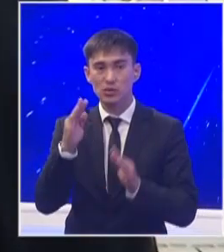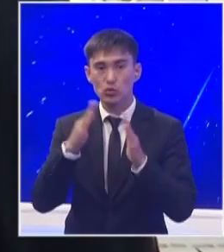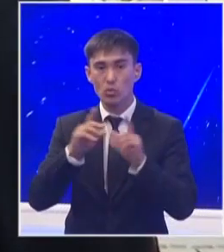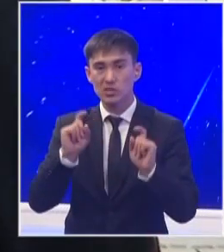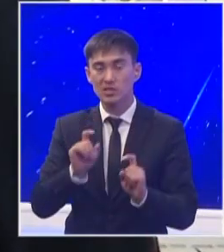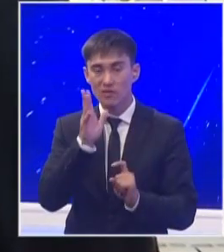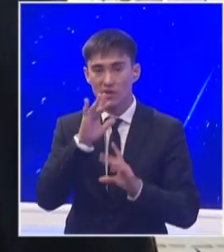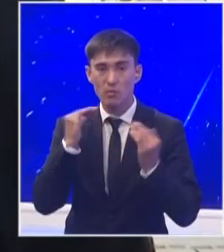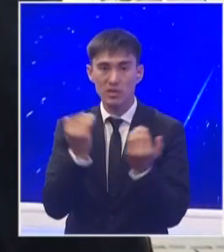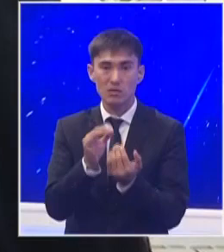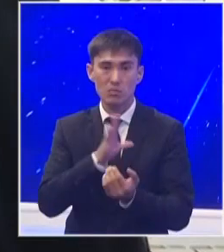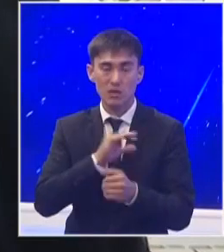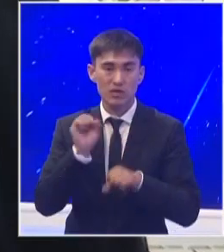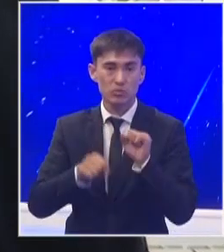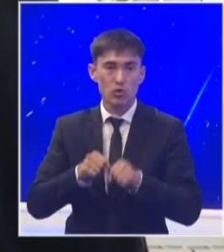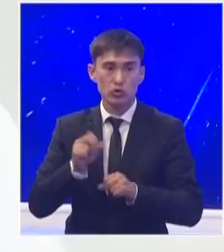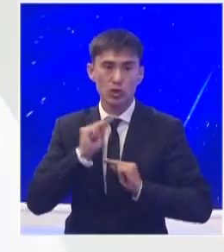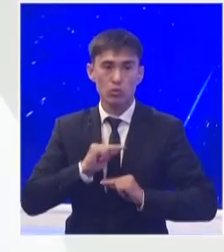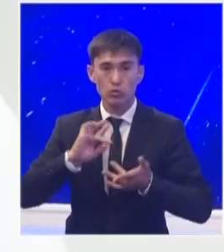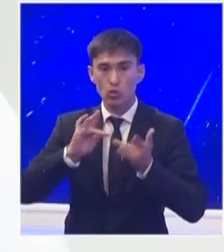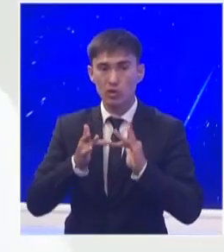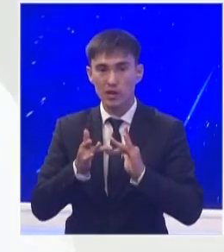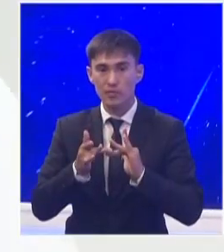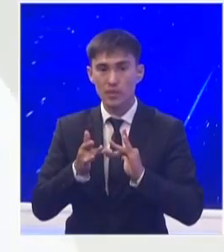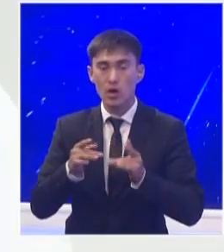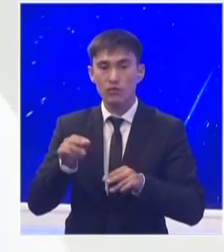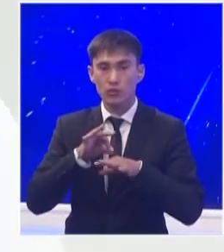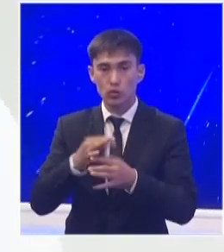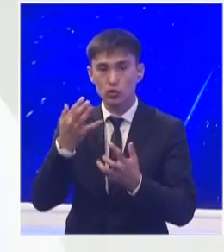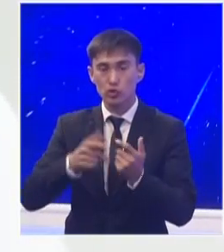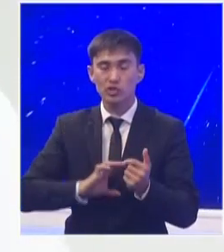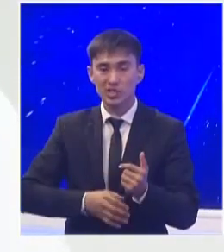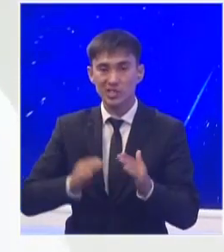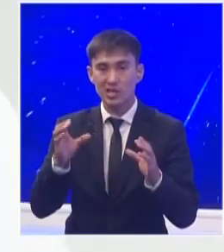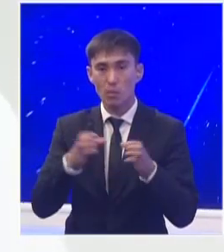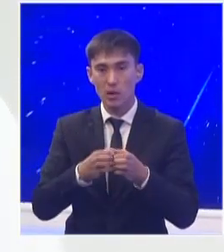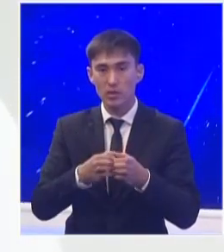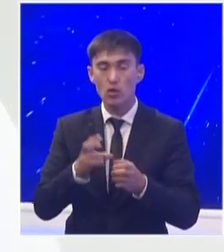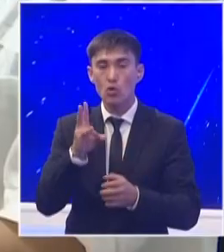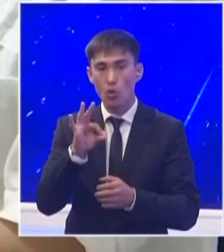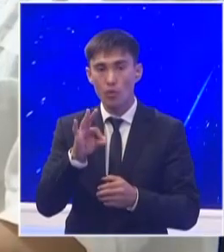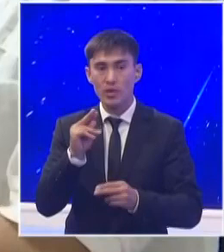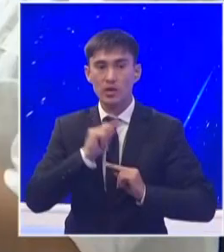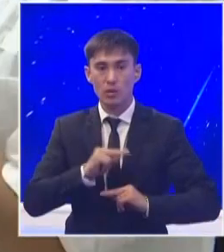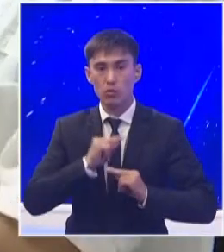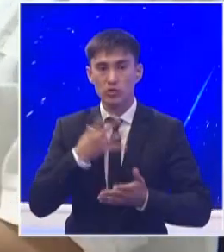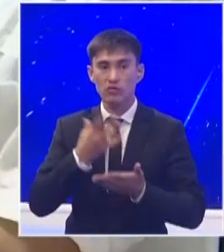время пандемии, у нее была возможность работать онлайн, ведя учет частных компаний. И все-таки, чтобы работать в своем офисе,